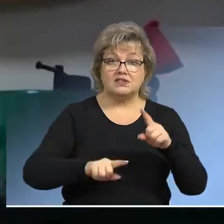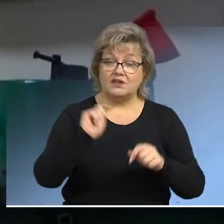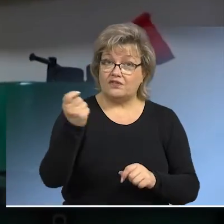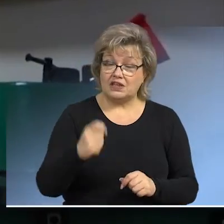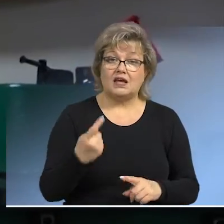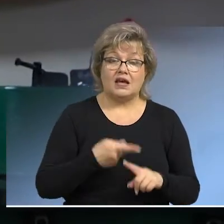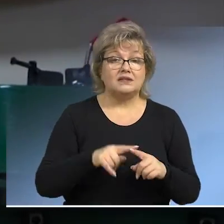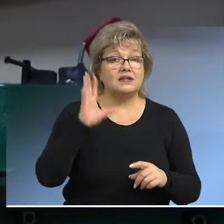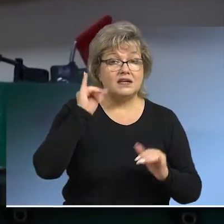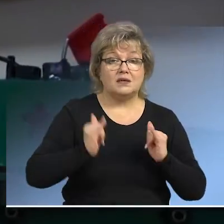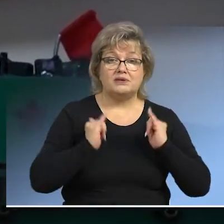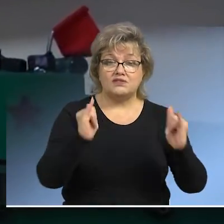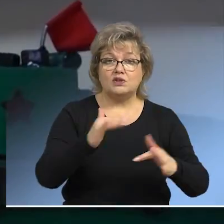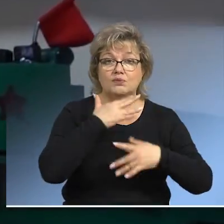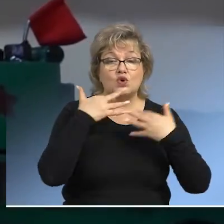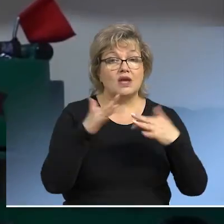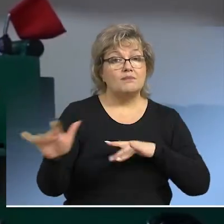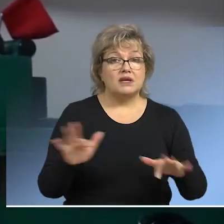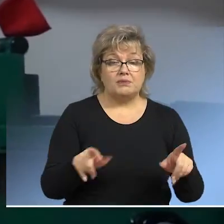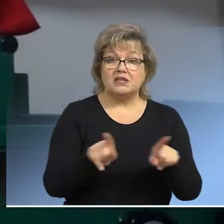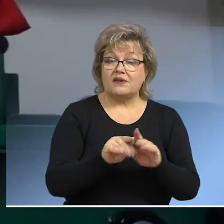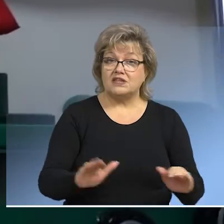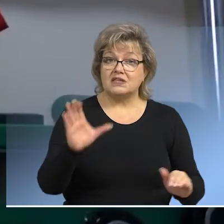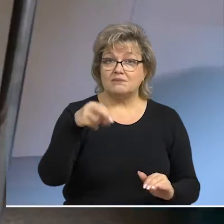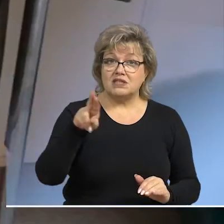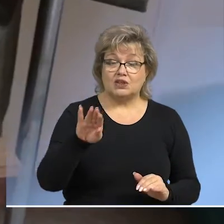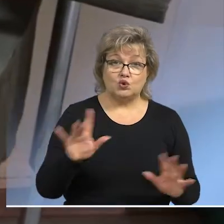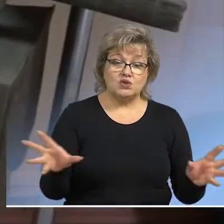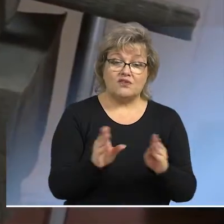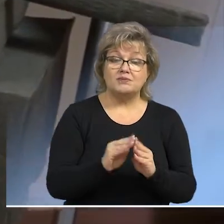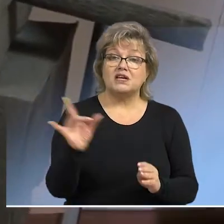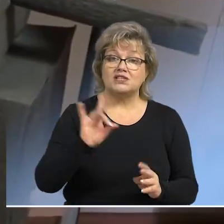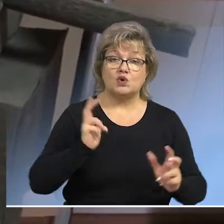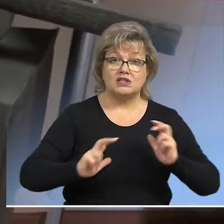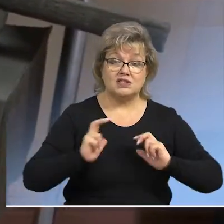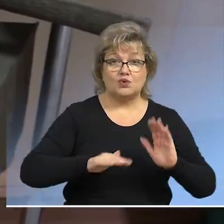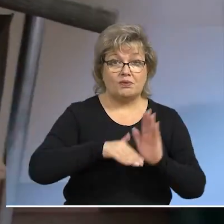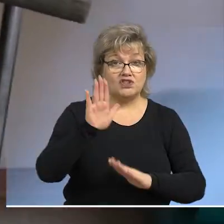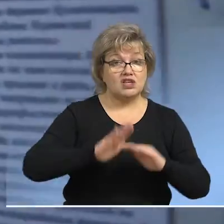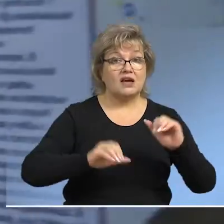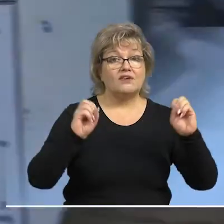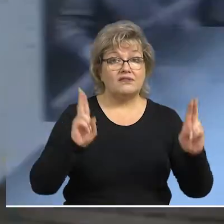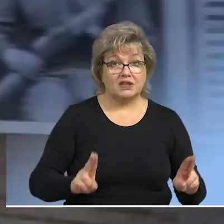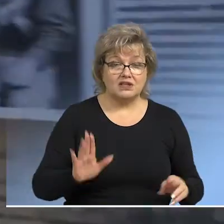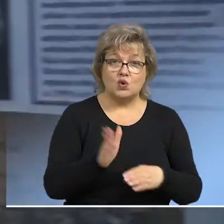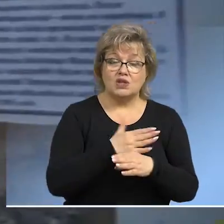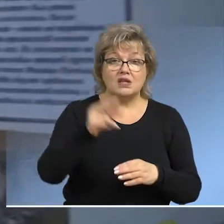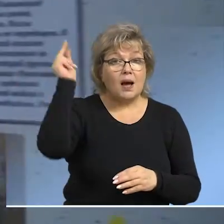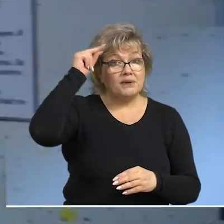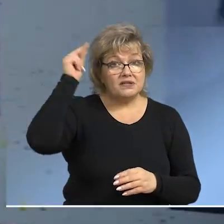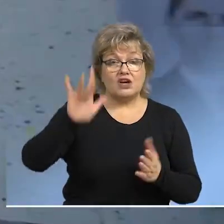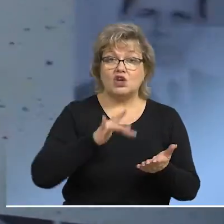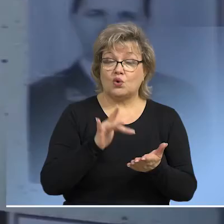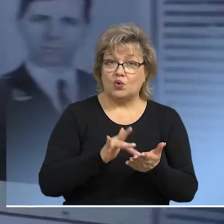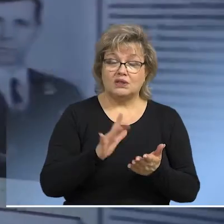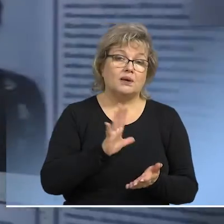войне. Этой дате посвящены многочисленные мероприятия. Так, в детском саду «Лазурик» совместно с Ростовским институтом повышения квалификации и отделом